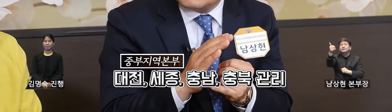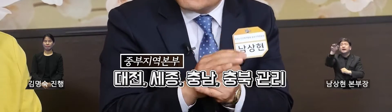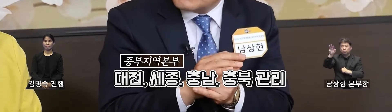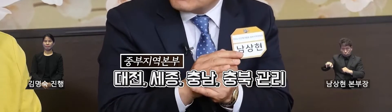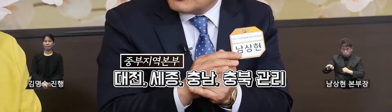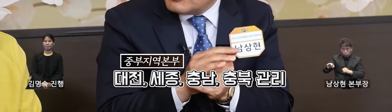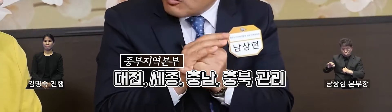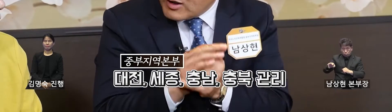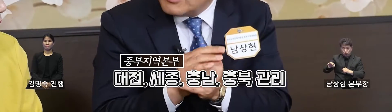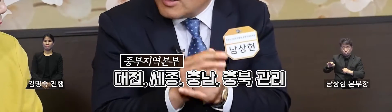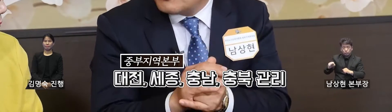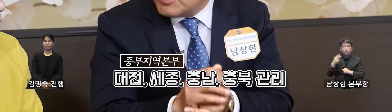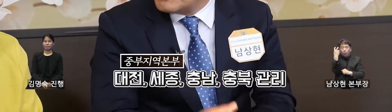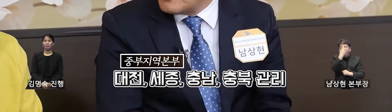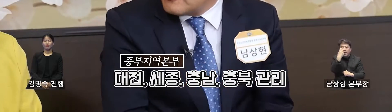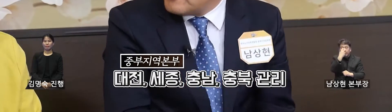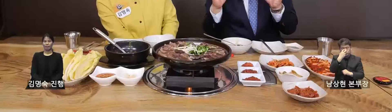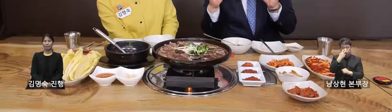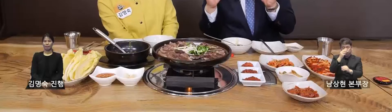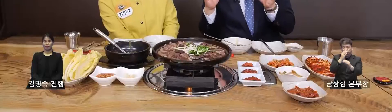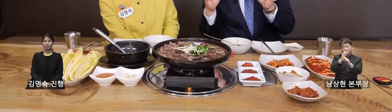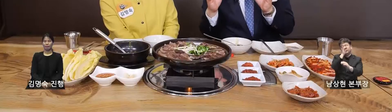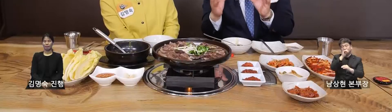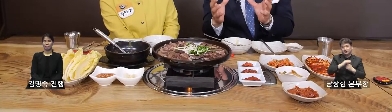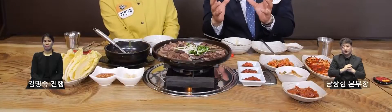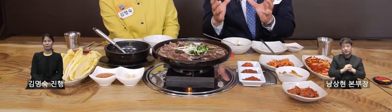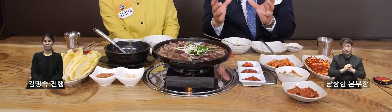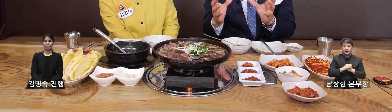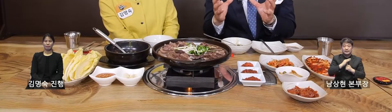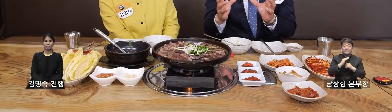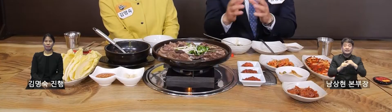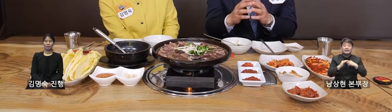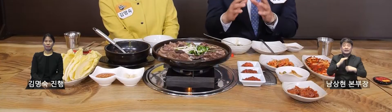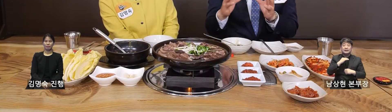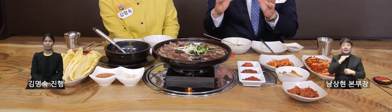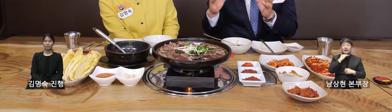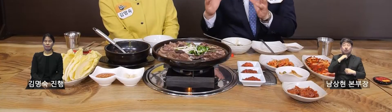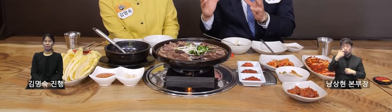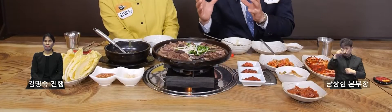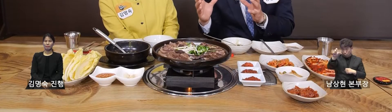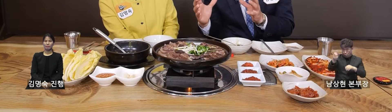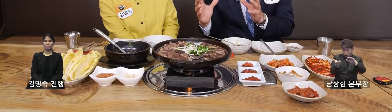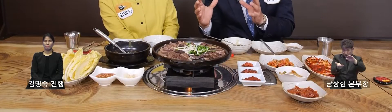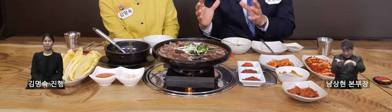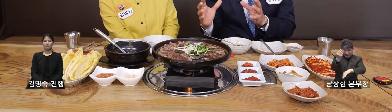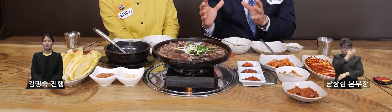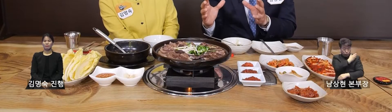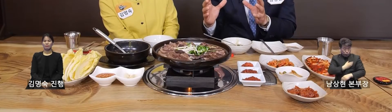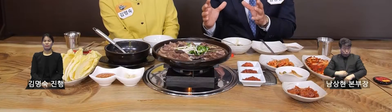이렇게 4개 시도를 관리하고 있어요. 그 65세 이상 또 이제 수급,